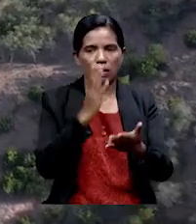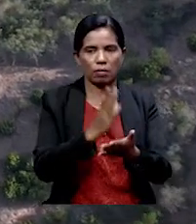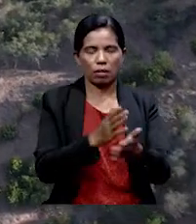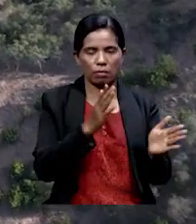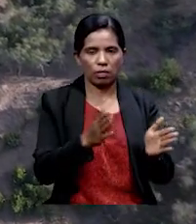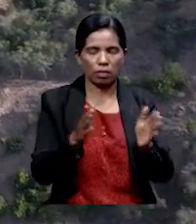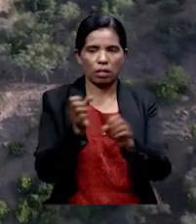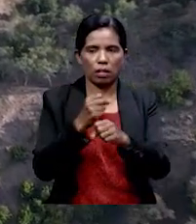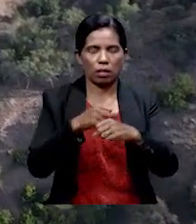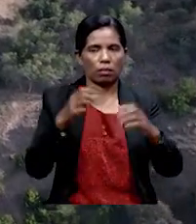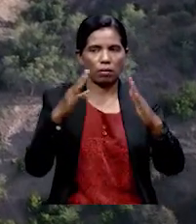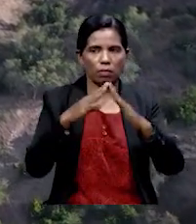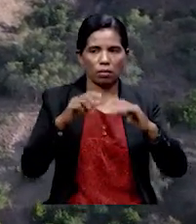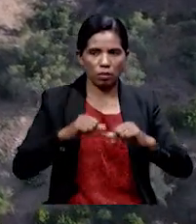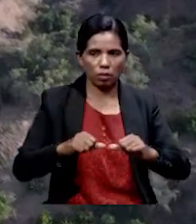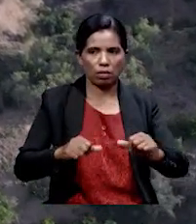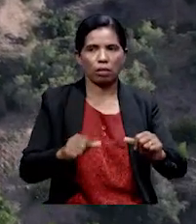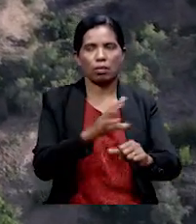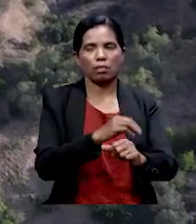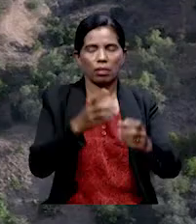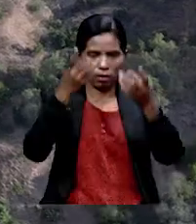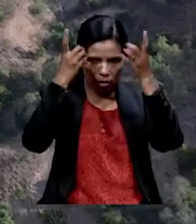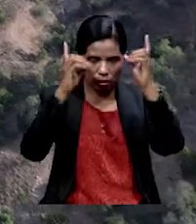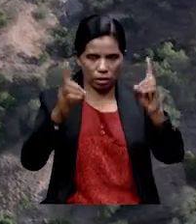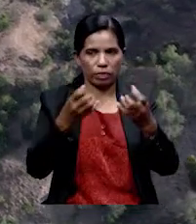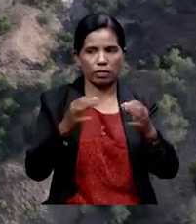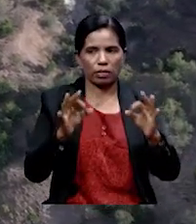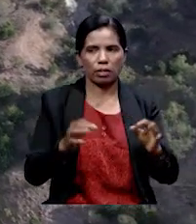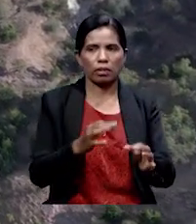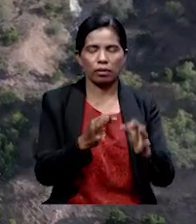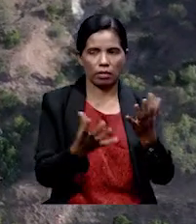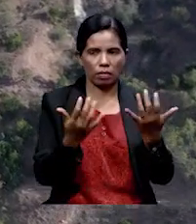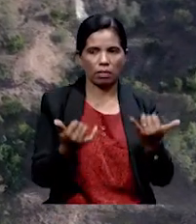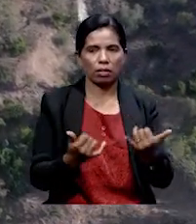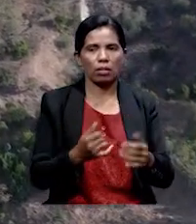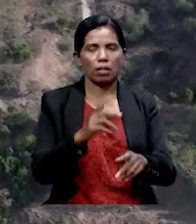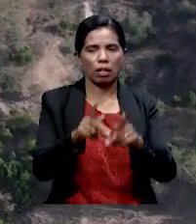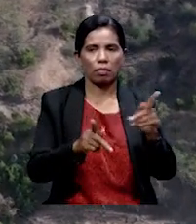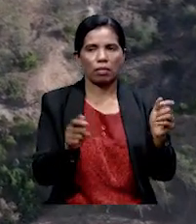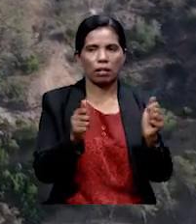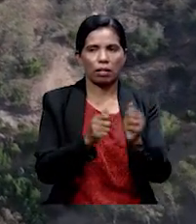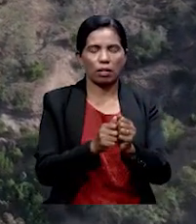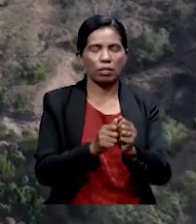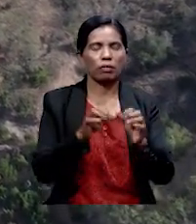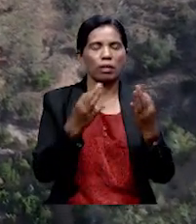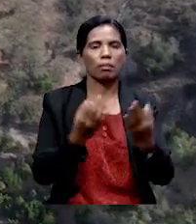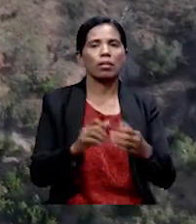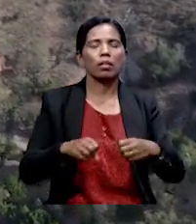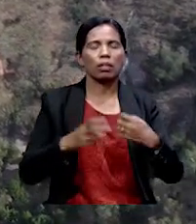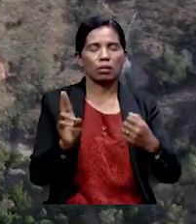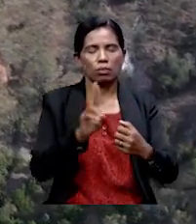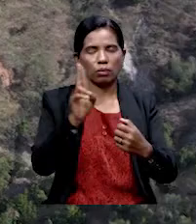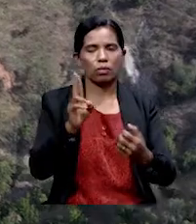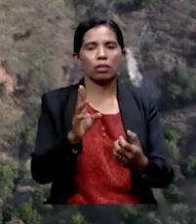processo construção nebelao no Balum termina ona. Mas que nune, kono ba total populasaun uma kain hirak mak okupa rai